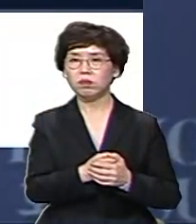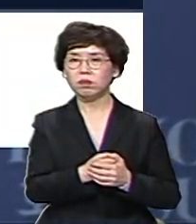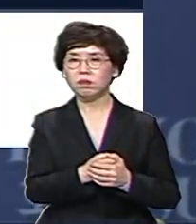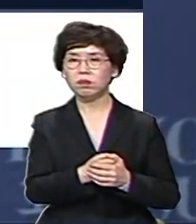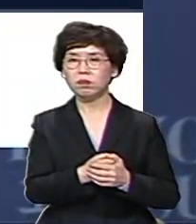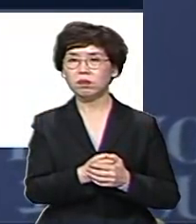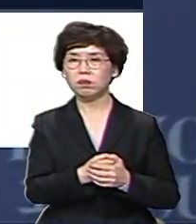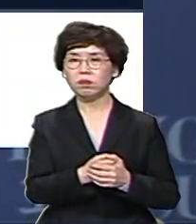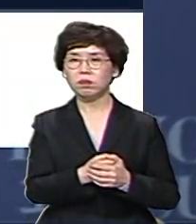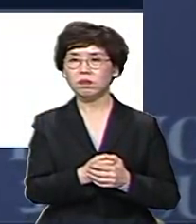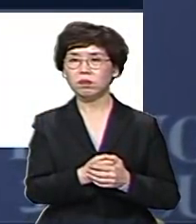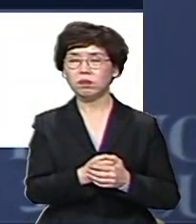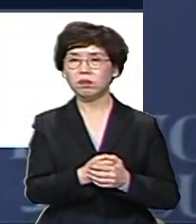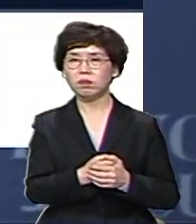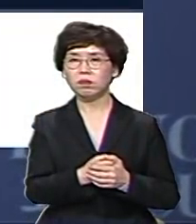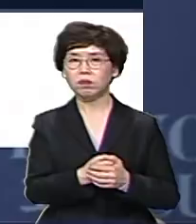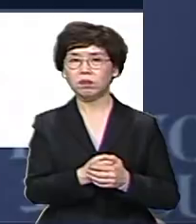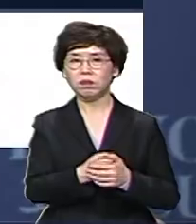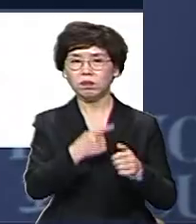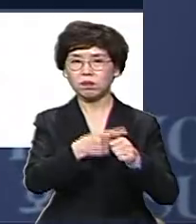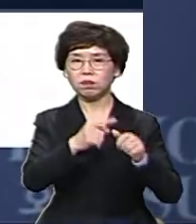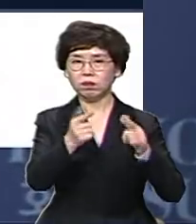아주 부드럽게 얘기를 했고 또